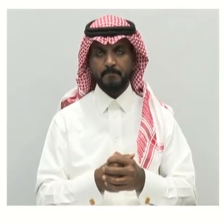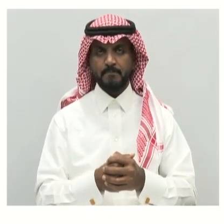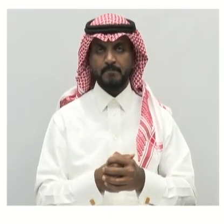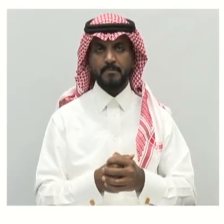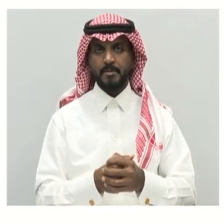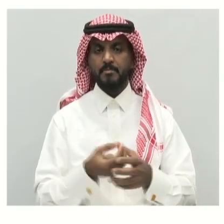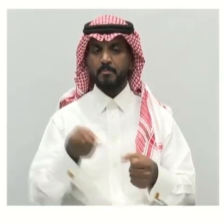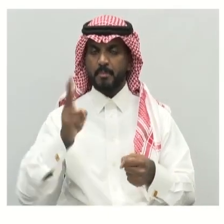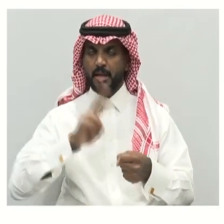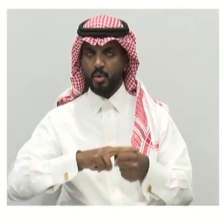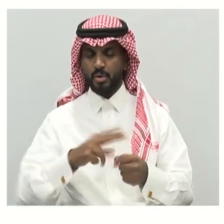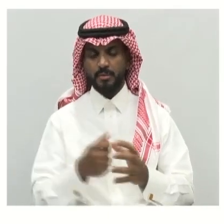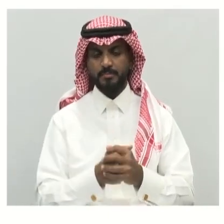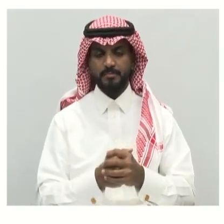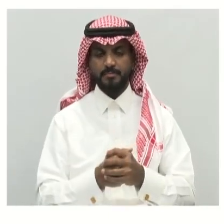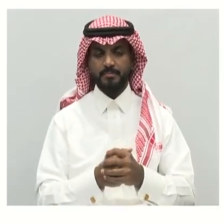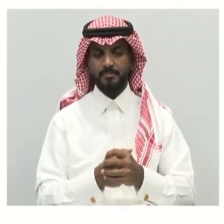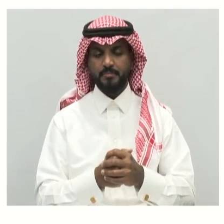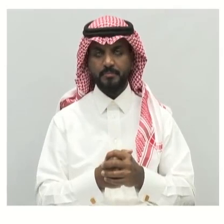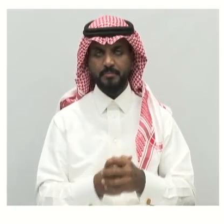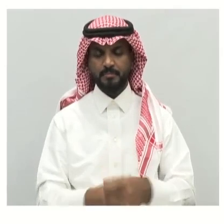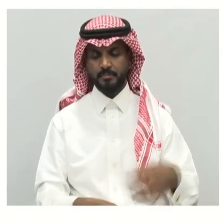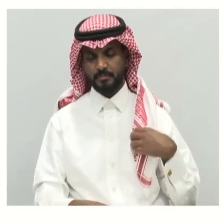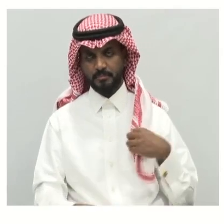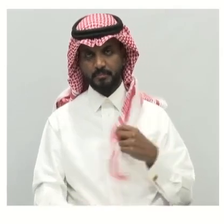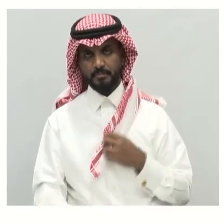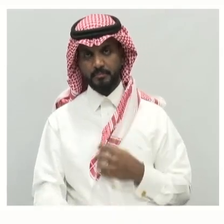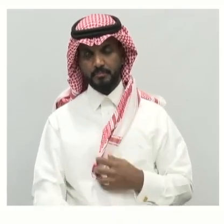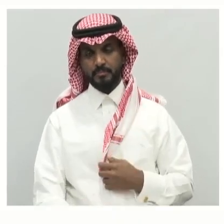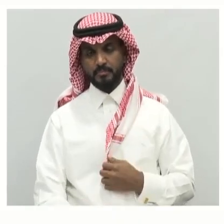مره اخرى احبابي الطلاب الطالبات